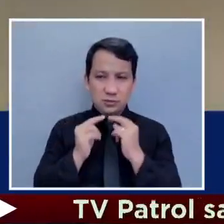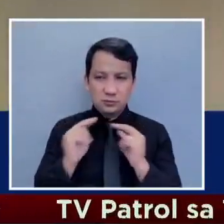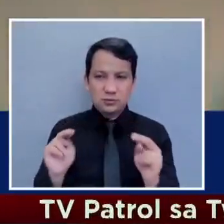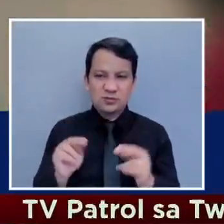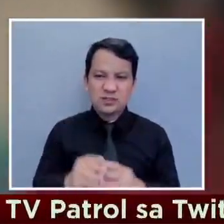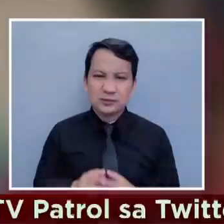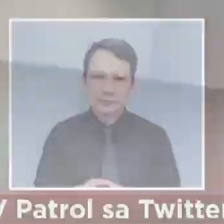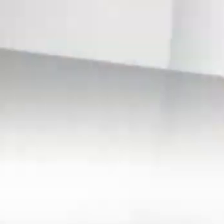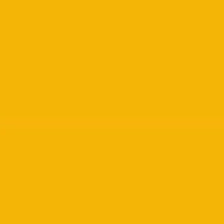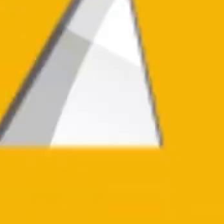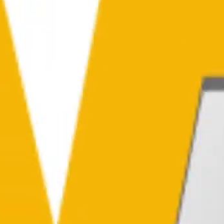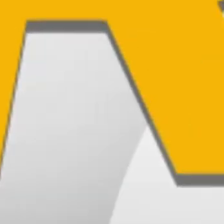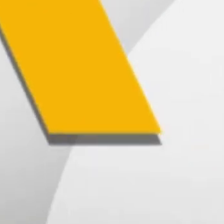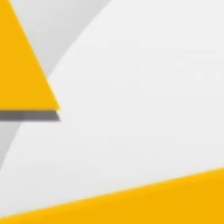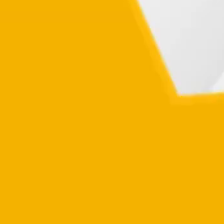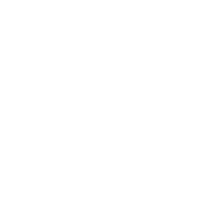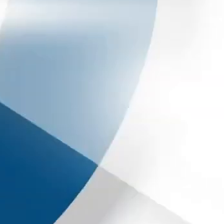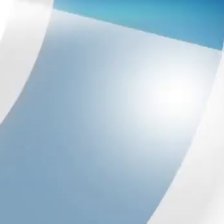hulugan.